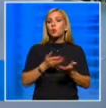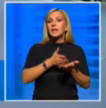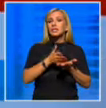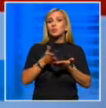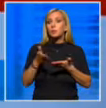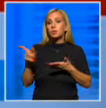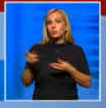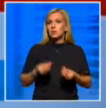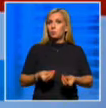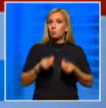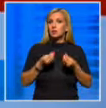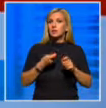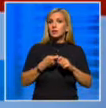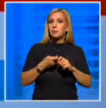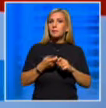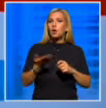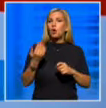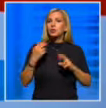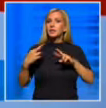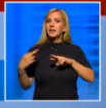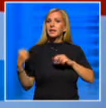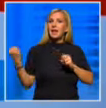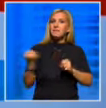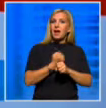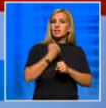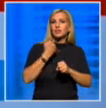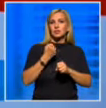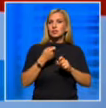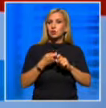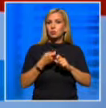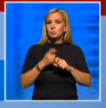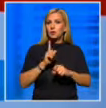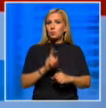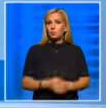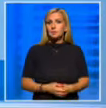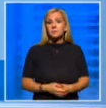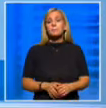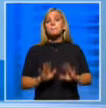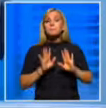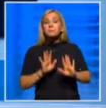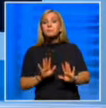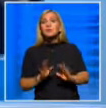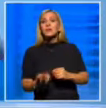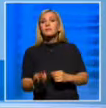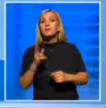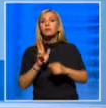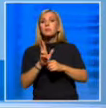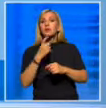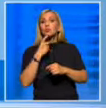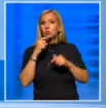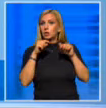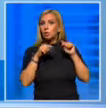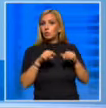който сте си подготвили, за да осъществите онзи реванш, за който предупредихте. Всъщност, 2018 година това нещо е получило